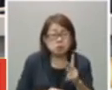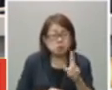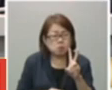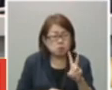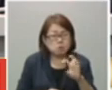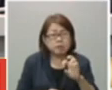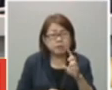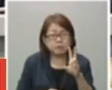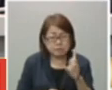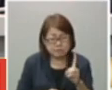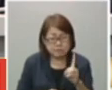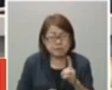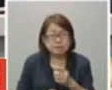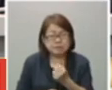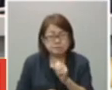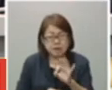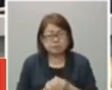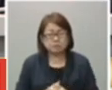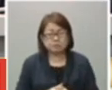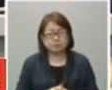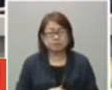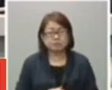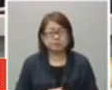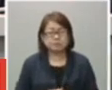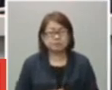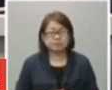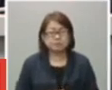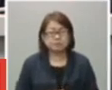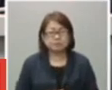John Hopkins CSSE เ